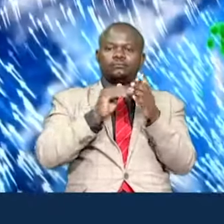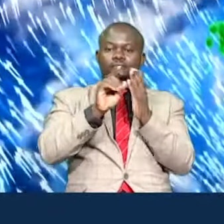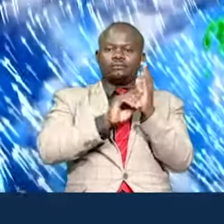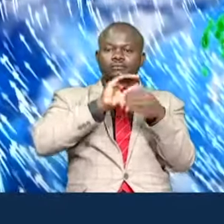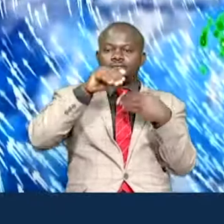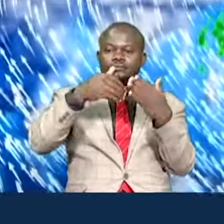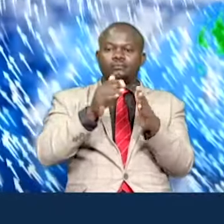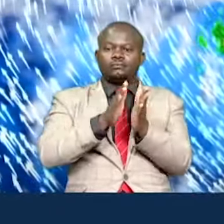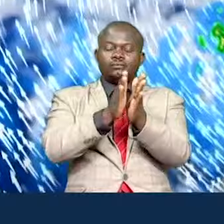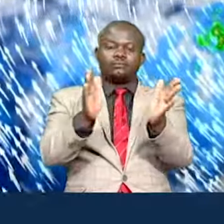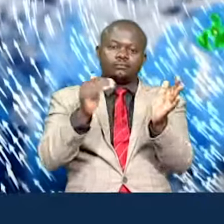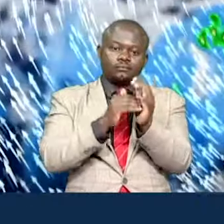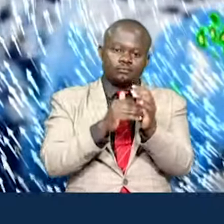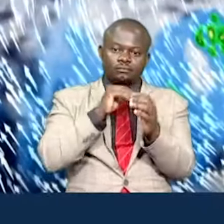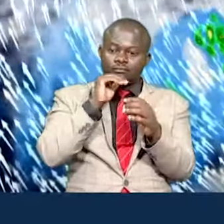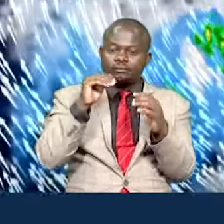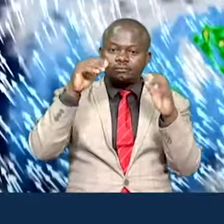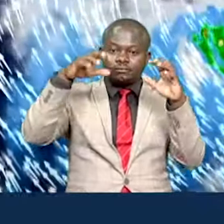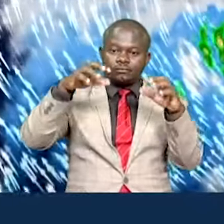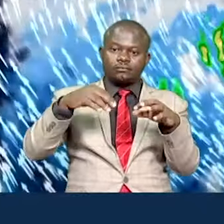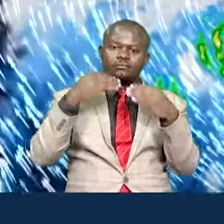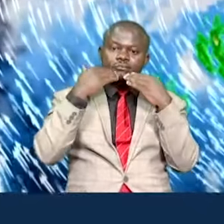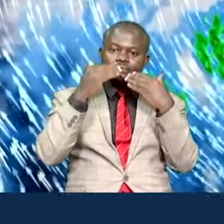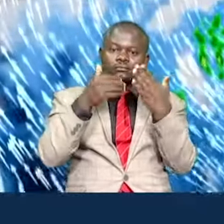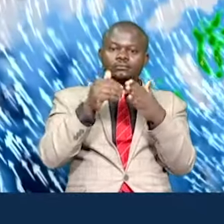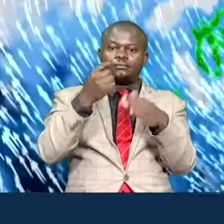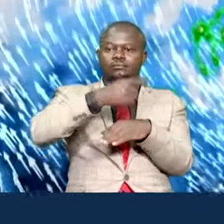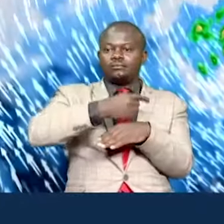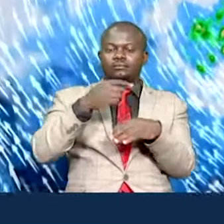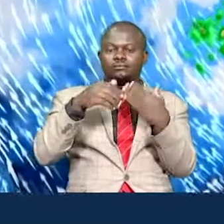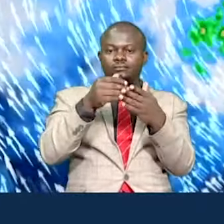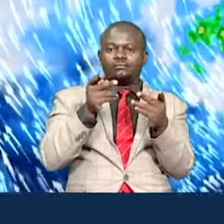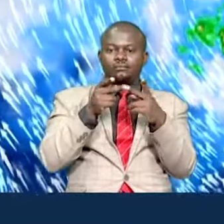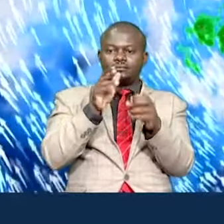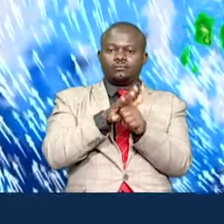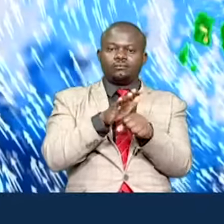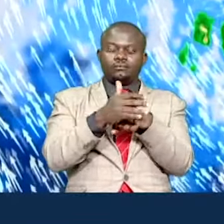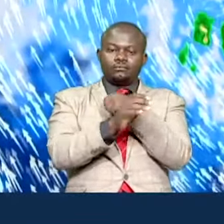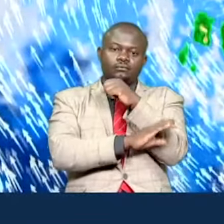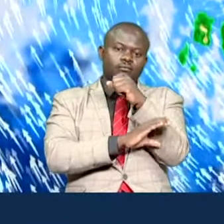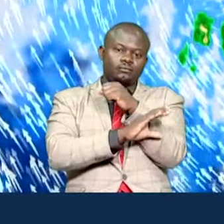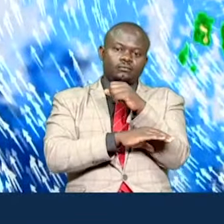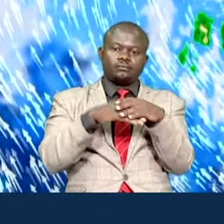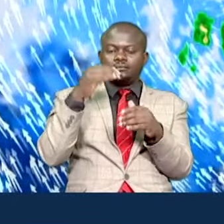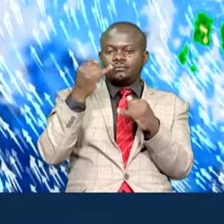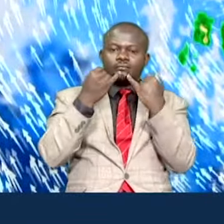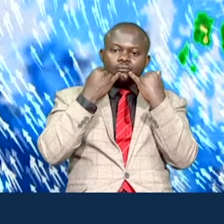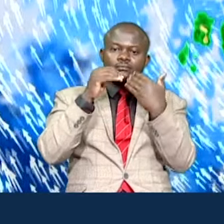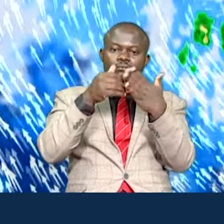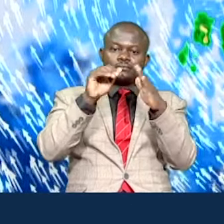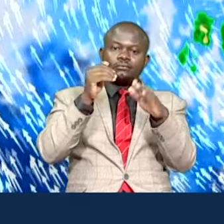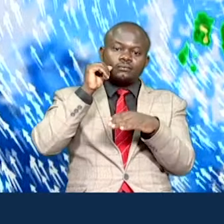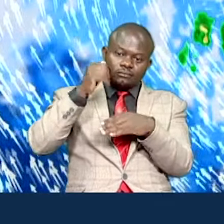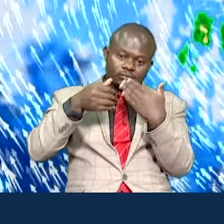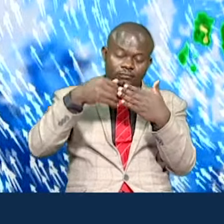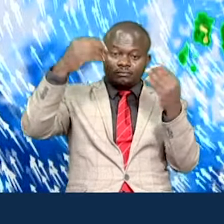muri rusange. Gusa nta mvura turimo guteganya muri iyi minsi mu bice byinshi by'igihugu. Dusoze tubabwira yuko ejo